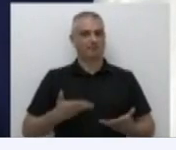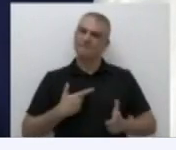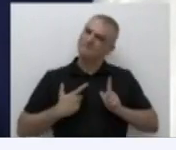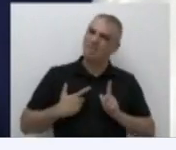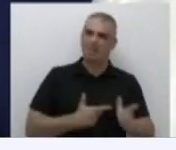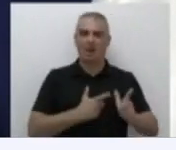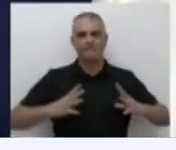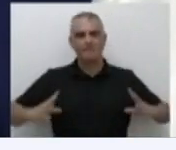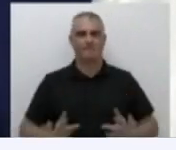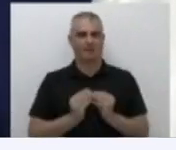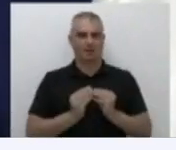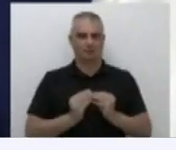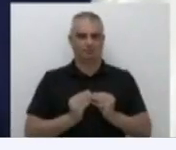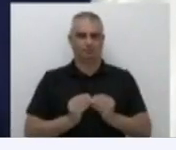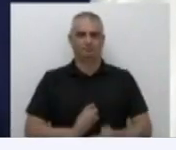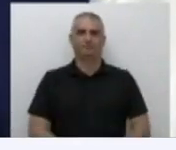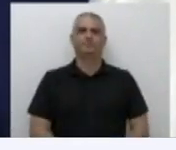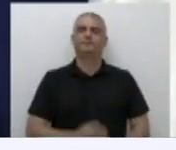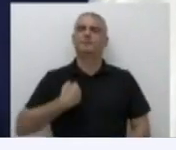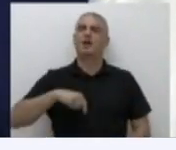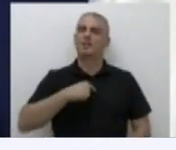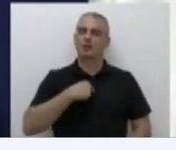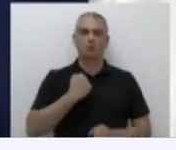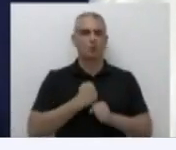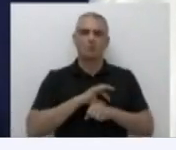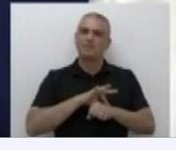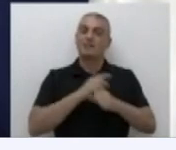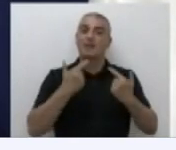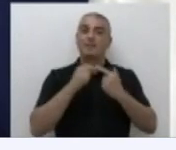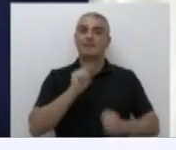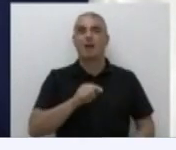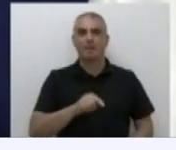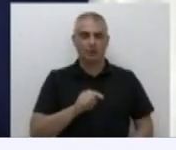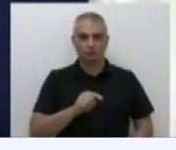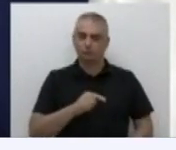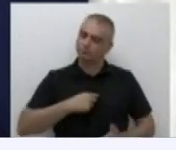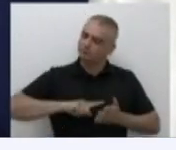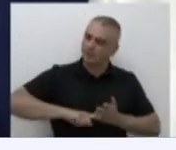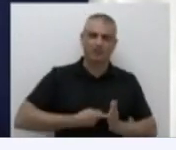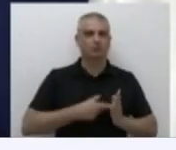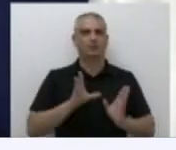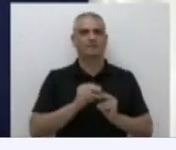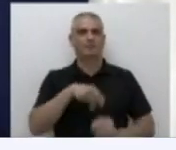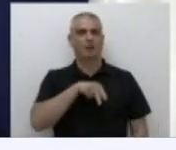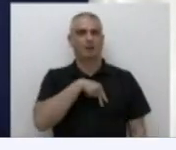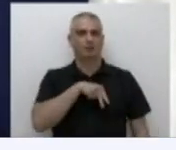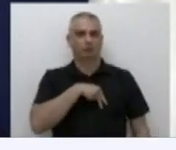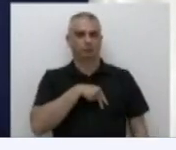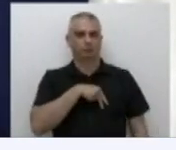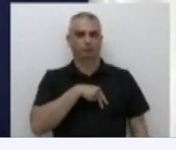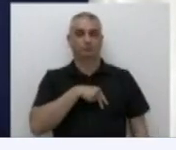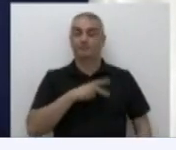هذه الكارثة نحن نقاتل سويا، نحن ندير الحرب بإصرار